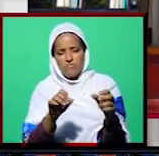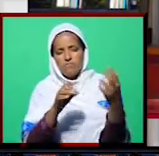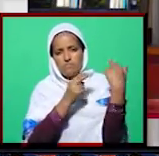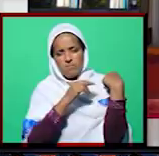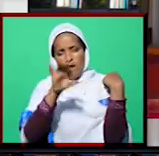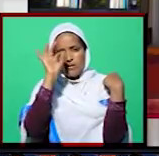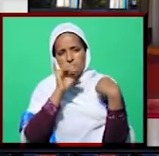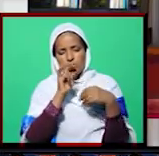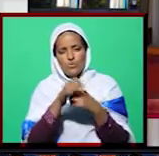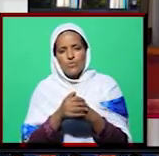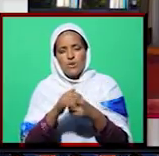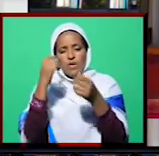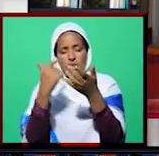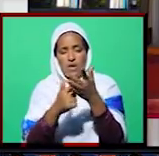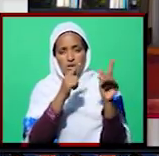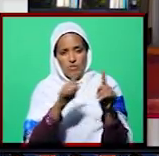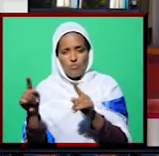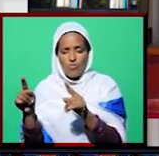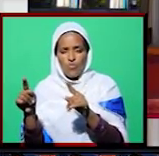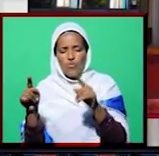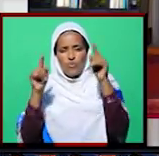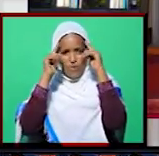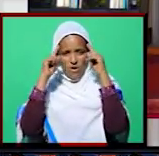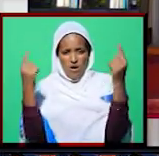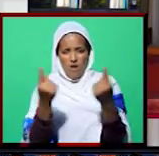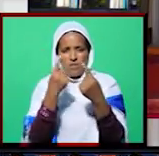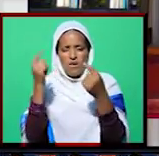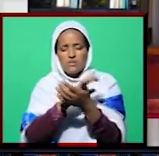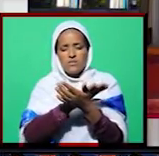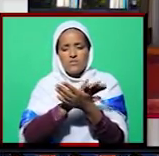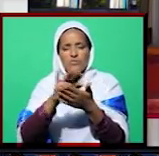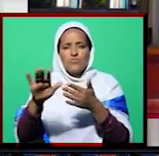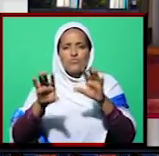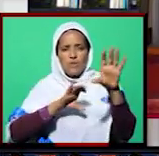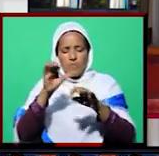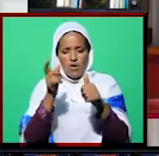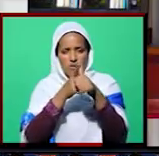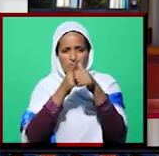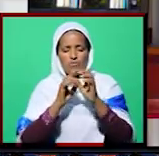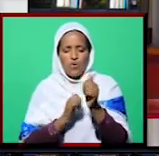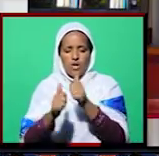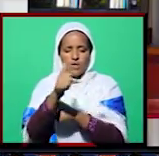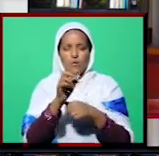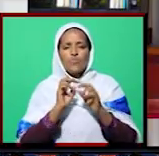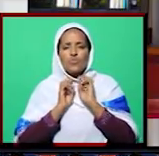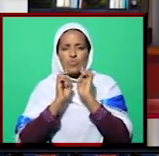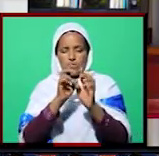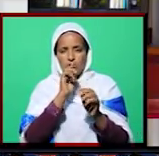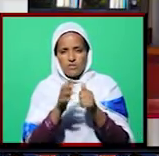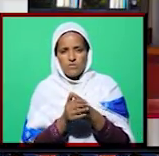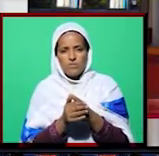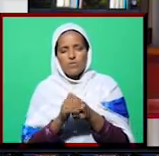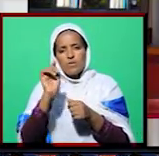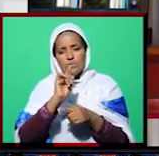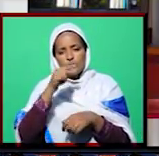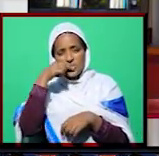ነው። ይሄ ደግሞ ስርየተ ኃጢአት ከሚያሰጥ አንዱ ቀዳሚው ቅዳሴ ነው።